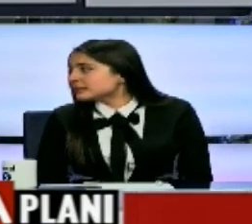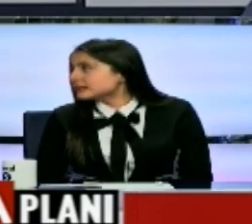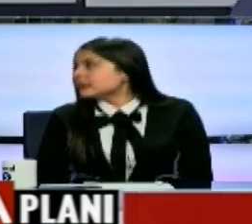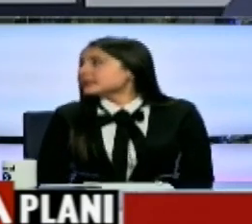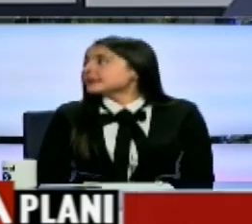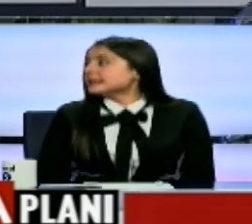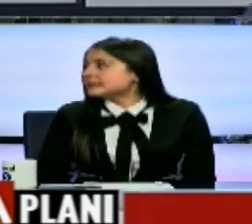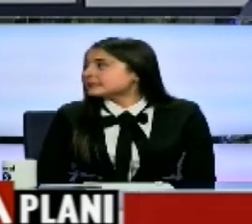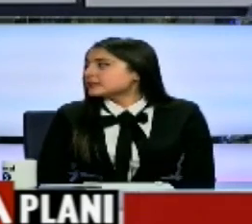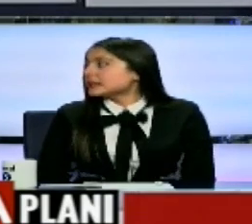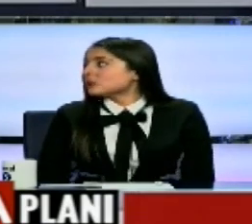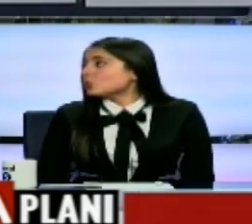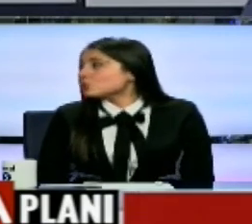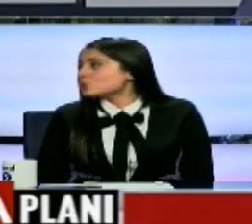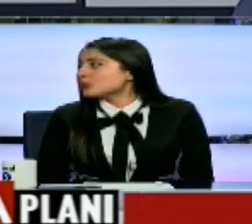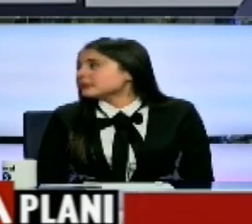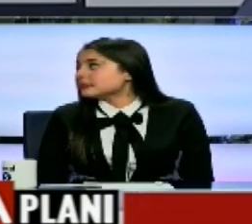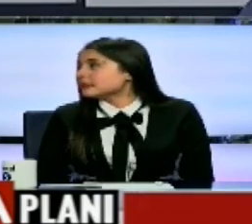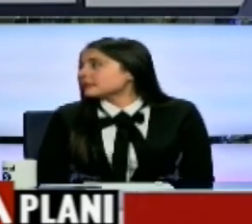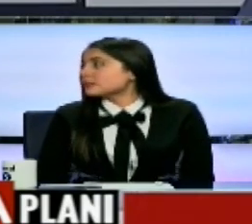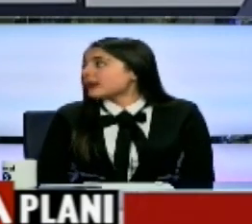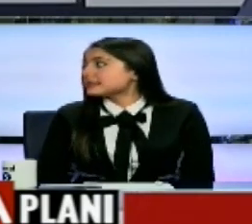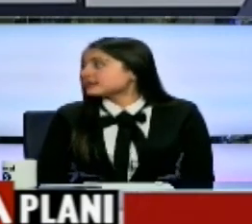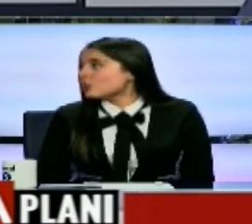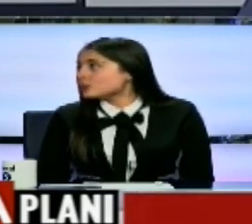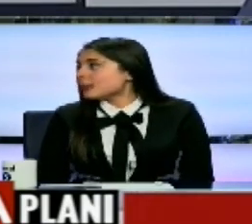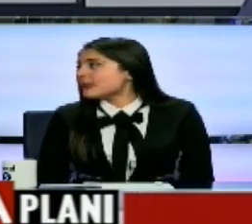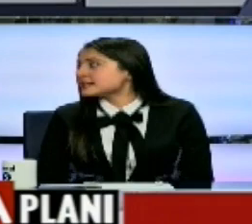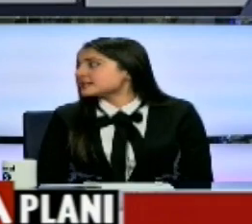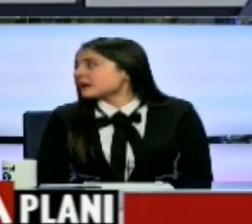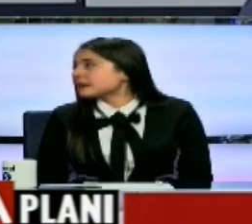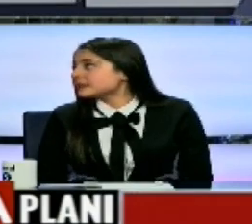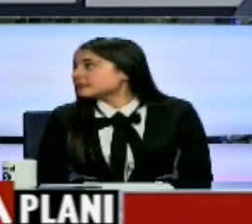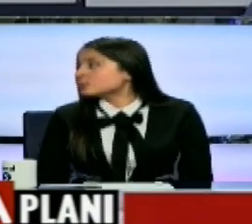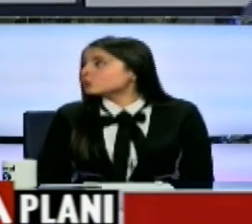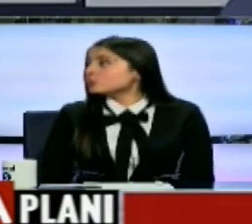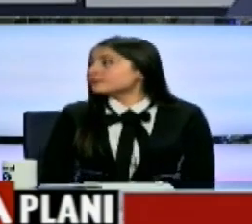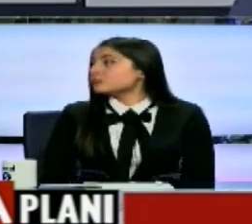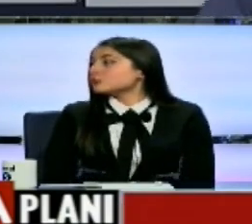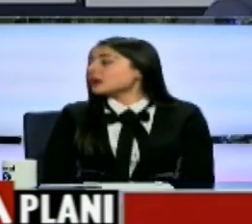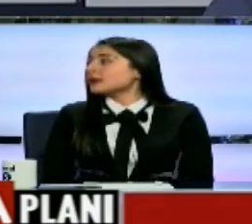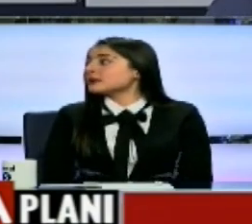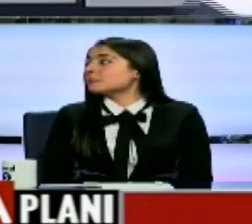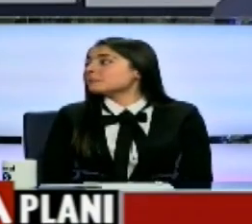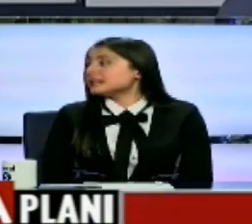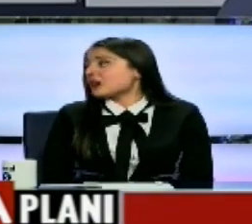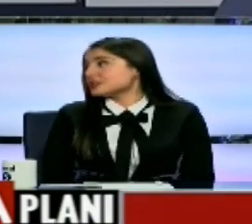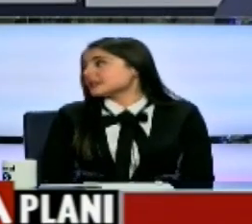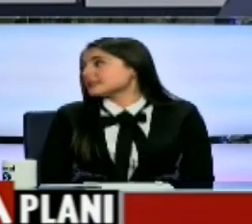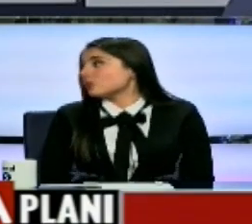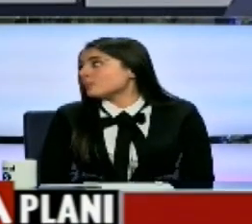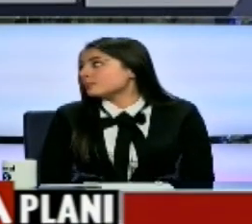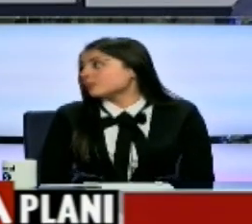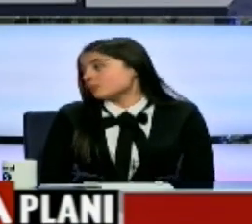olmasın. Git görüş sürekli dedi. Ben seni koruyacağım. Ben senin arkandayım dedi. Bunu ve bu rüyayı birkaç